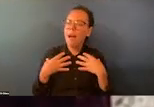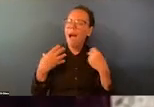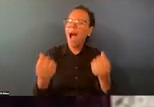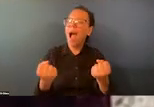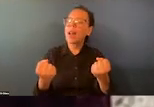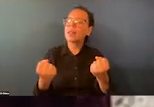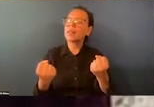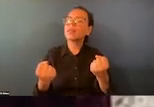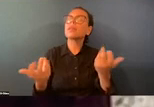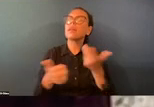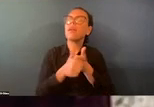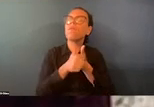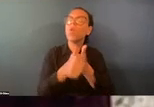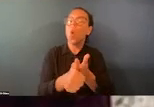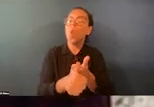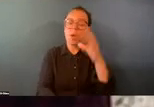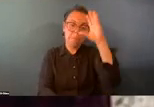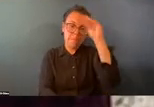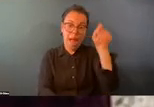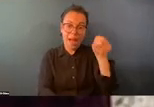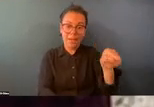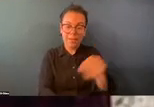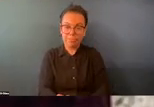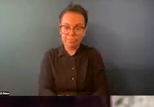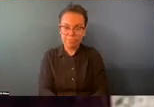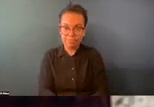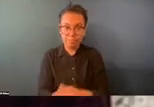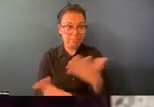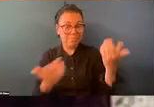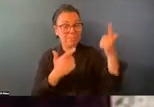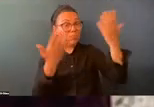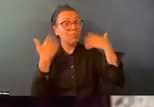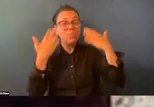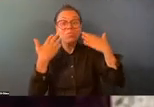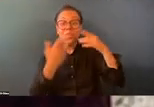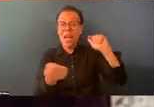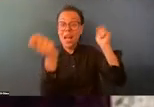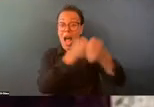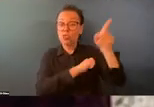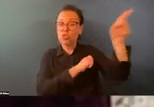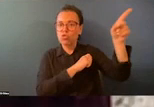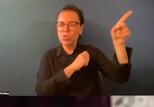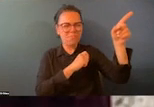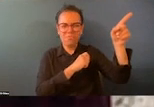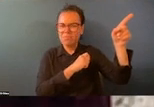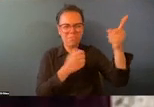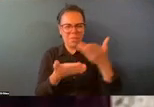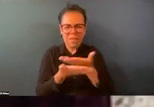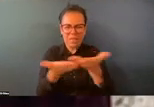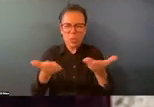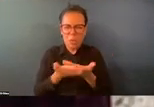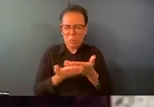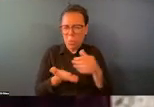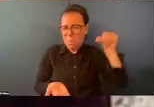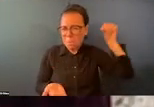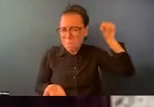мужчин. Поэтому вот эти изменения, вот эти климатические бедствия, которые